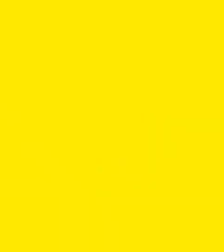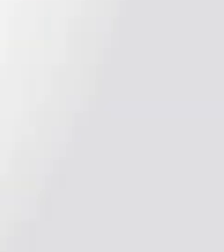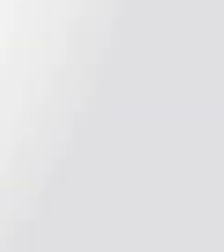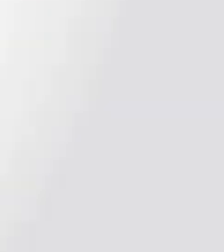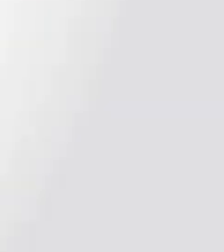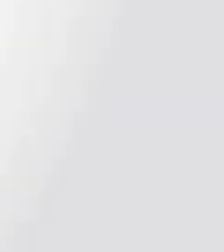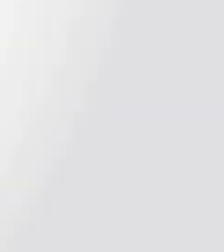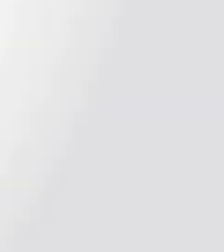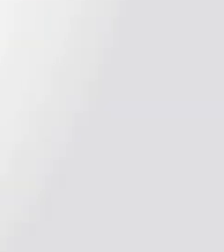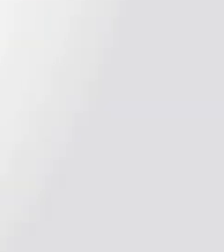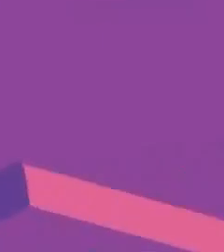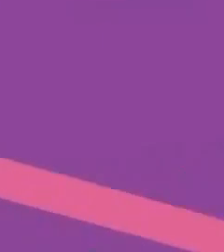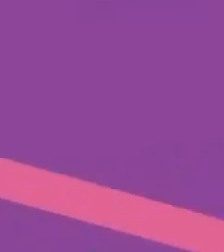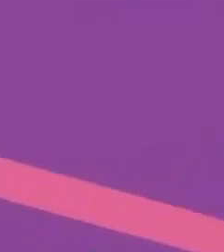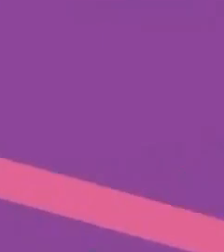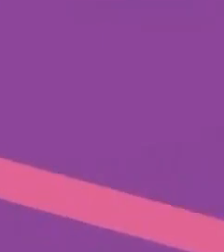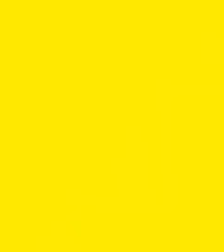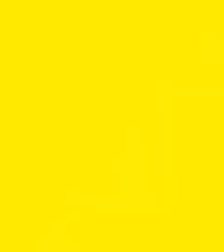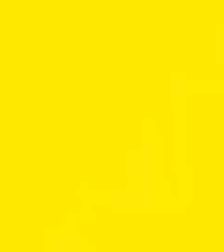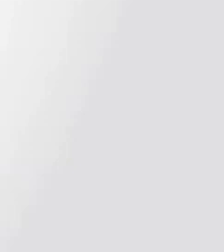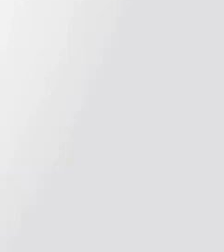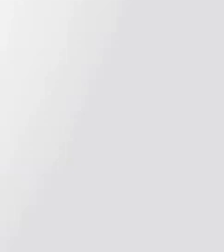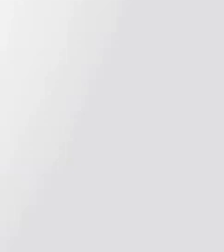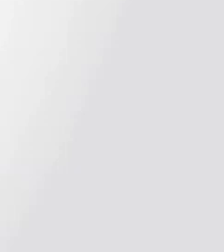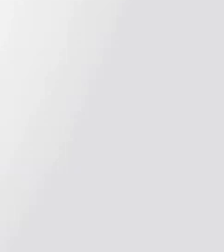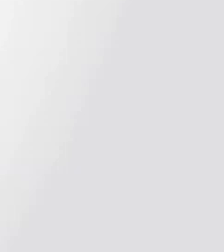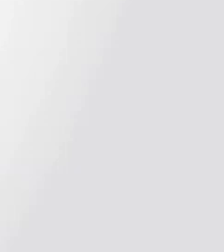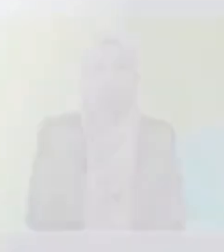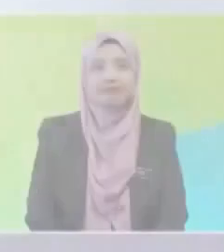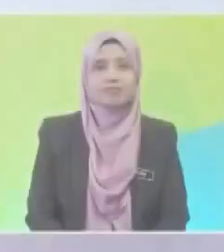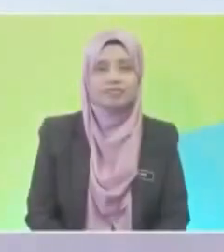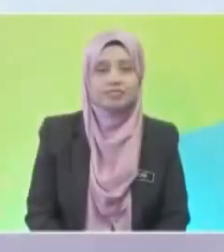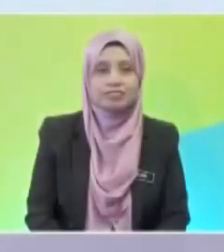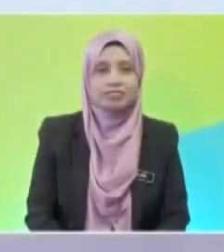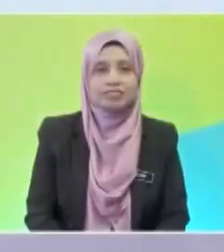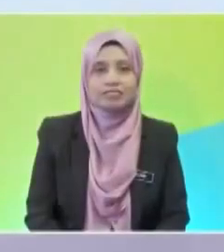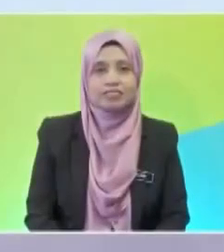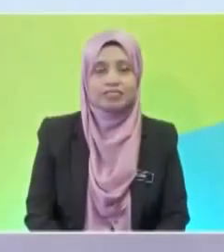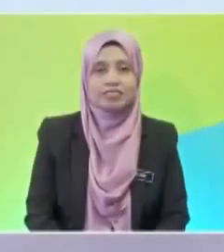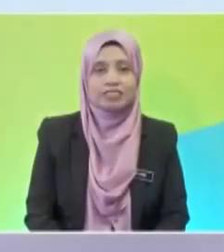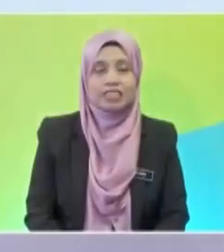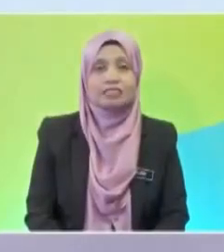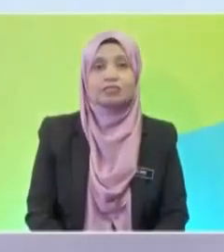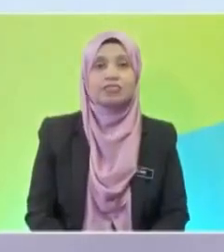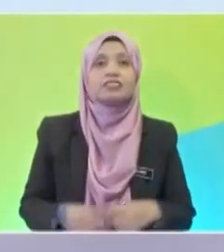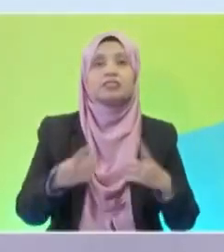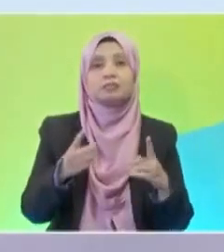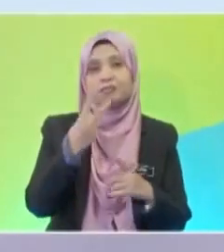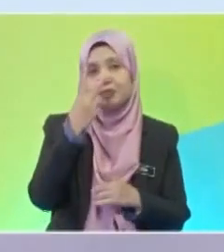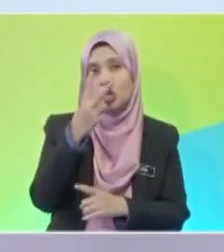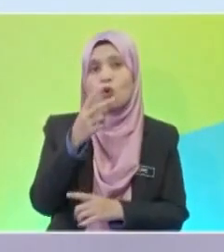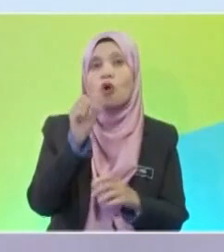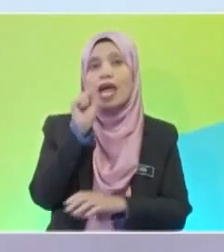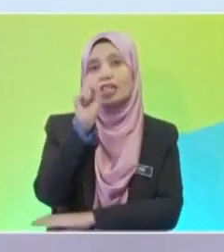Didik TV KPM. Didik TV KPM. Anda sedang menonton Sukses